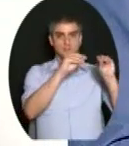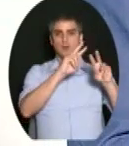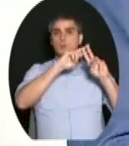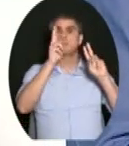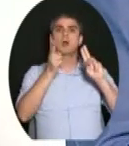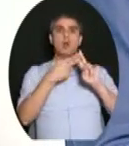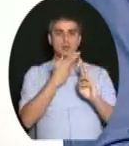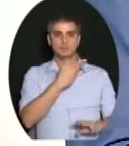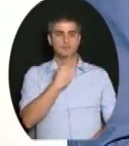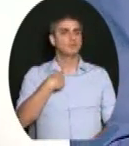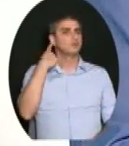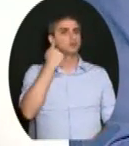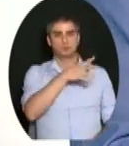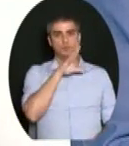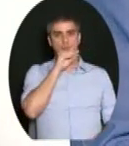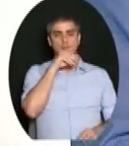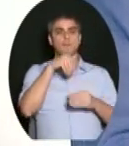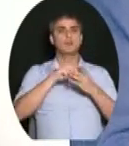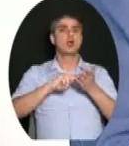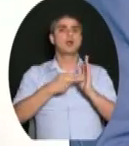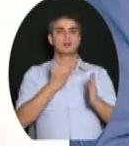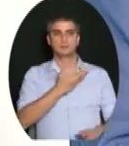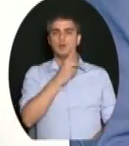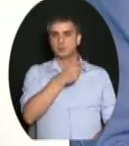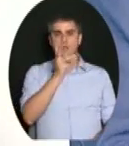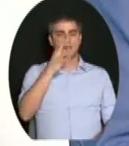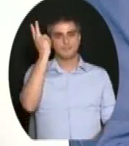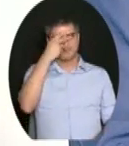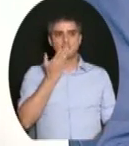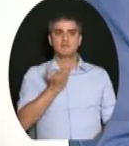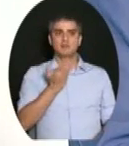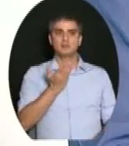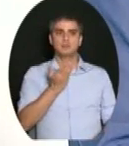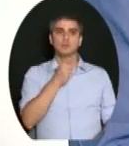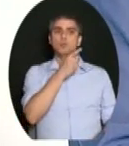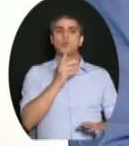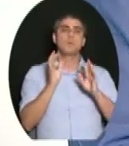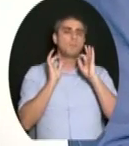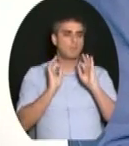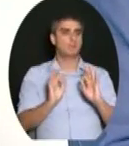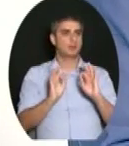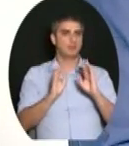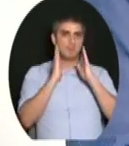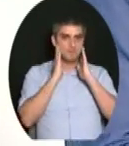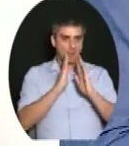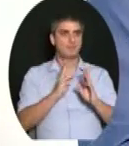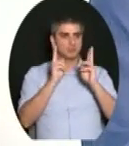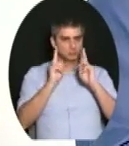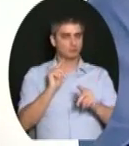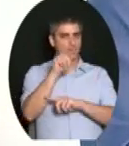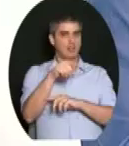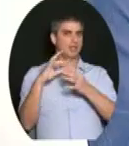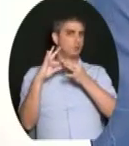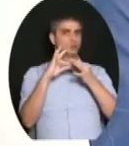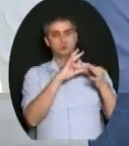ברחבי העולם, ושומע אותו בתוך החדרים, אתה גם מבין שהוא באמת ובתמין מאמין שאפשר להגיע